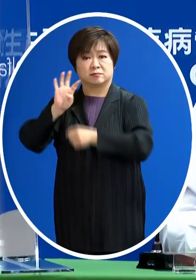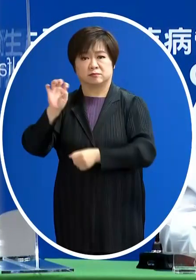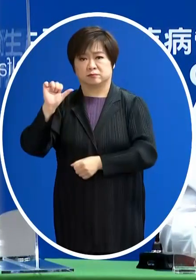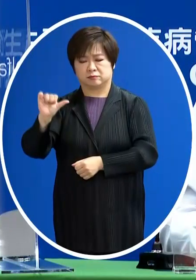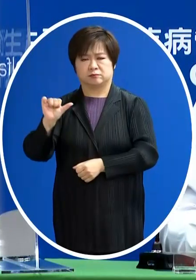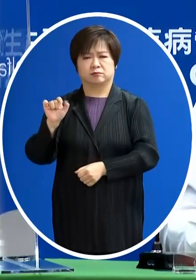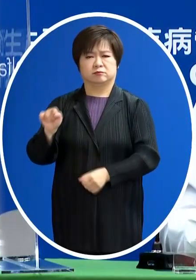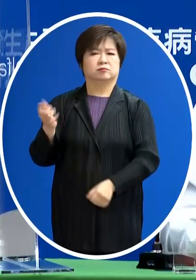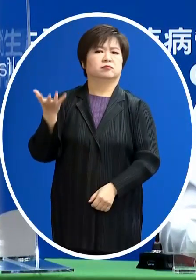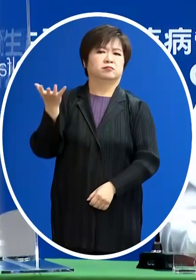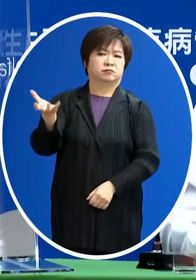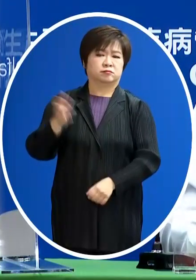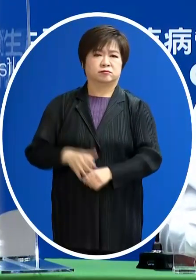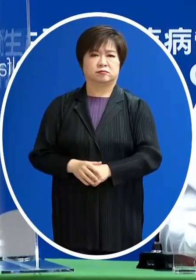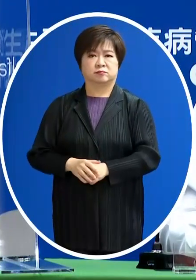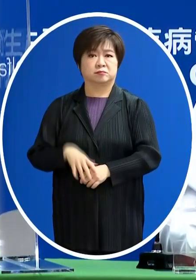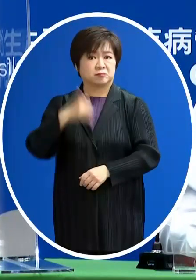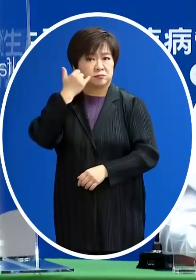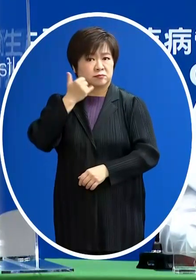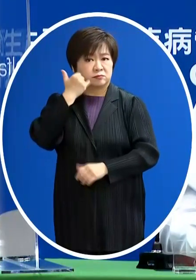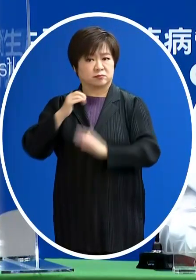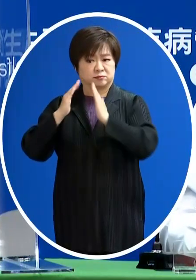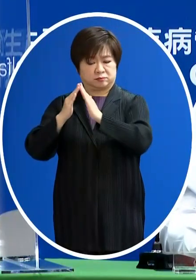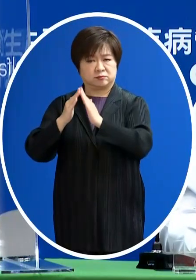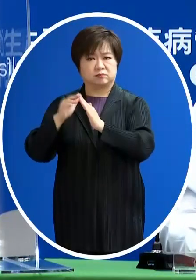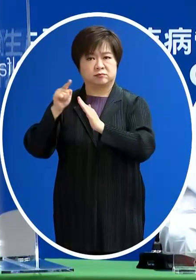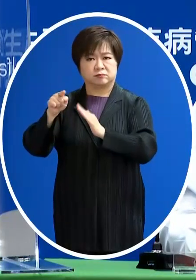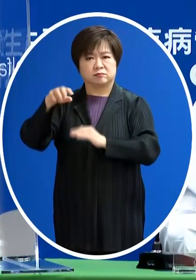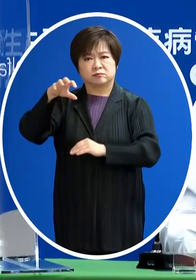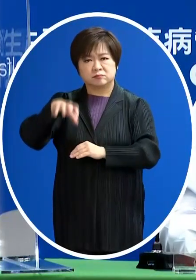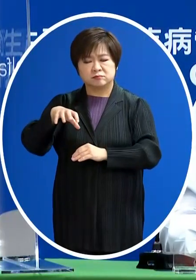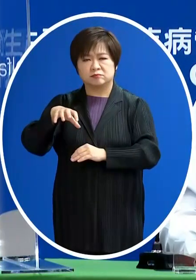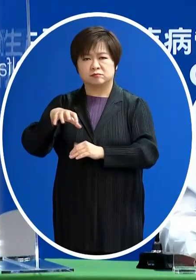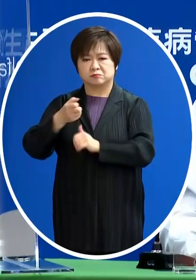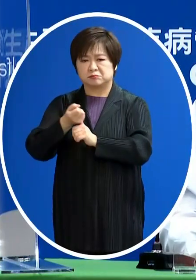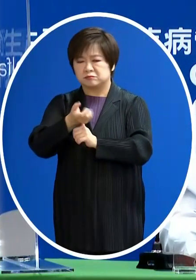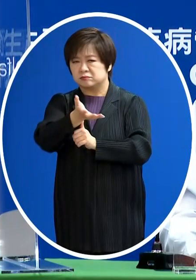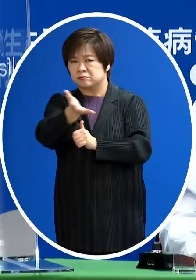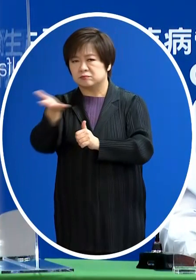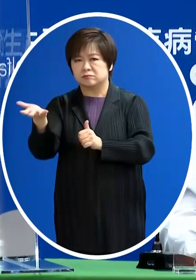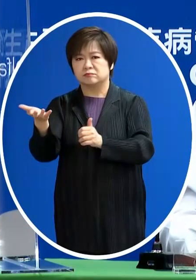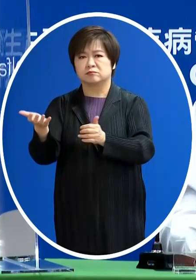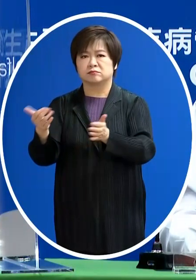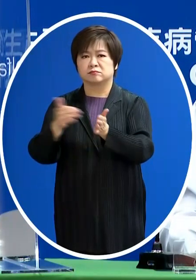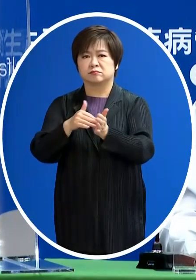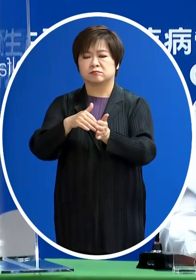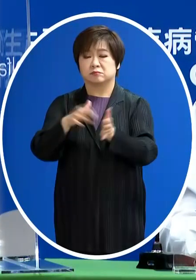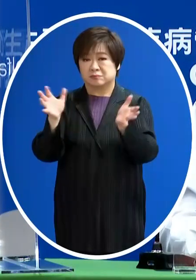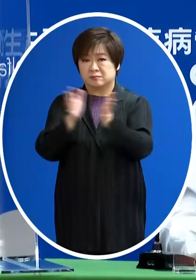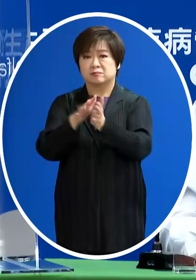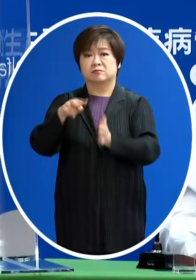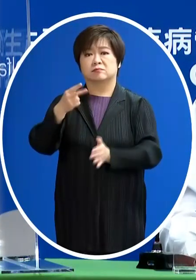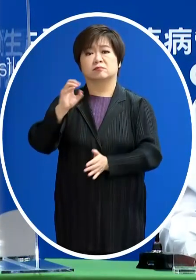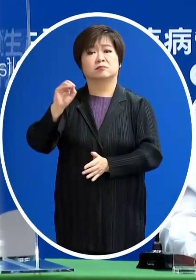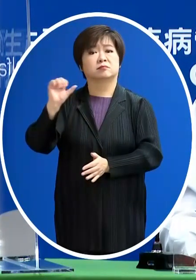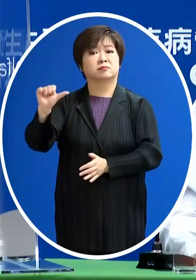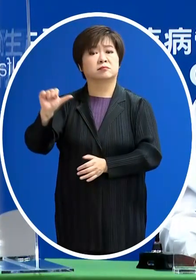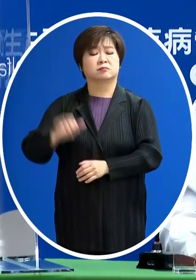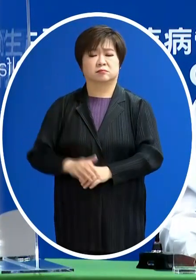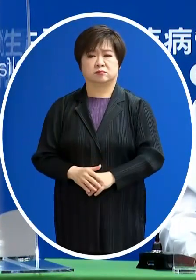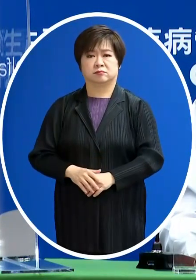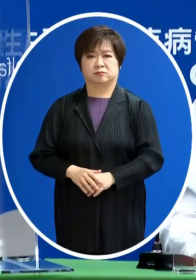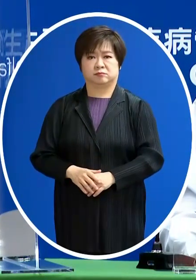是比较多。总共基隆是这样的一个场所的相关的案例，现在到205例。那现在